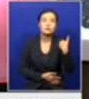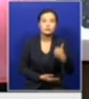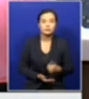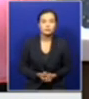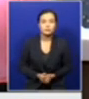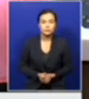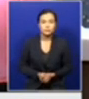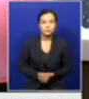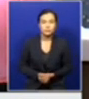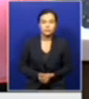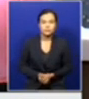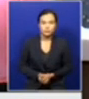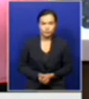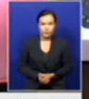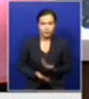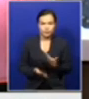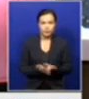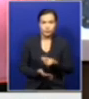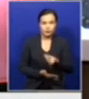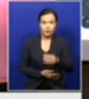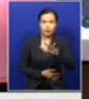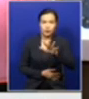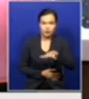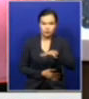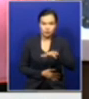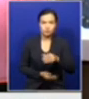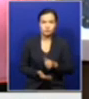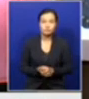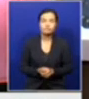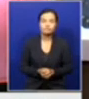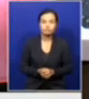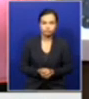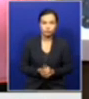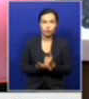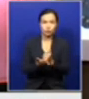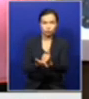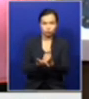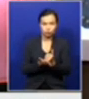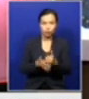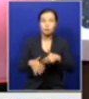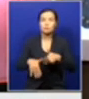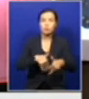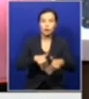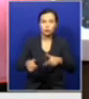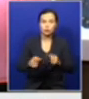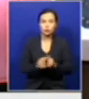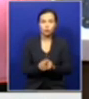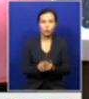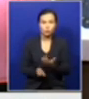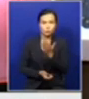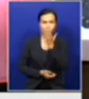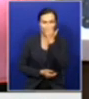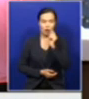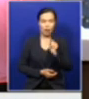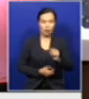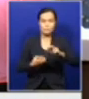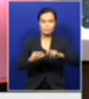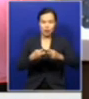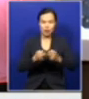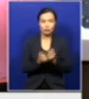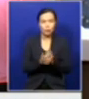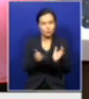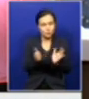านประธานที่เคารพการแจกเงิน 5,000 บาทถือว่าเป็นการช่วยเหลือเยียวยาประชาชนในระยะเฉพาะหน้าเป็นการประคับ